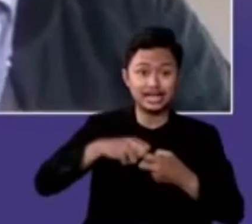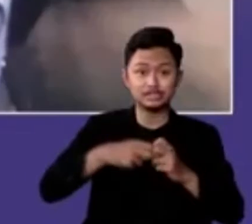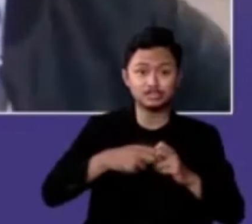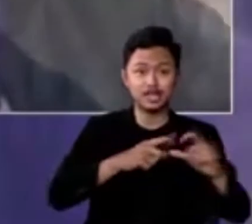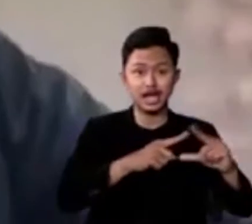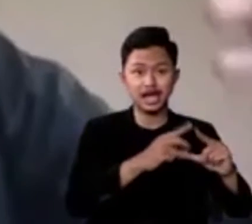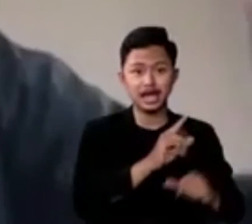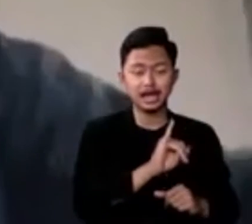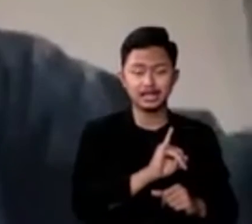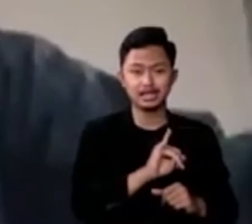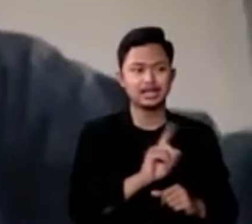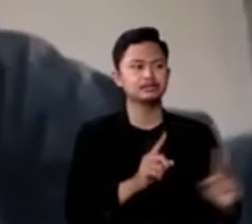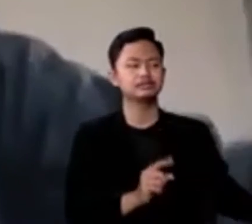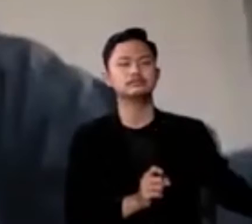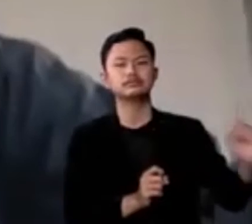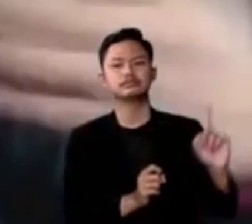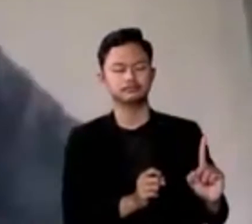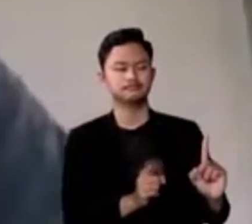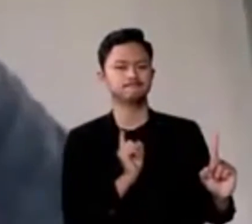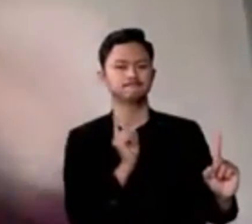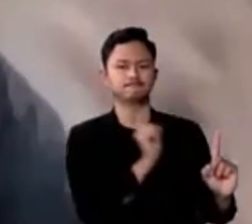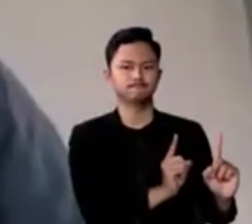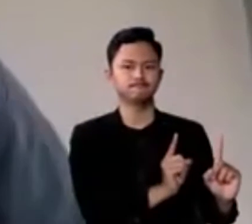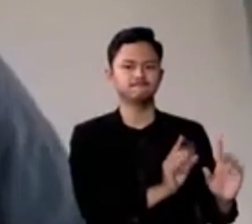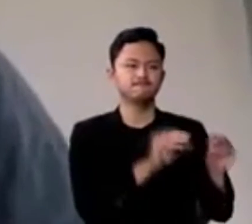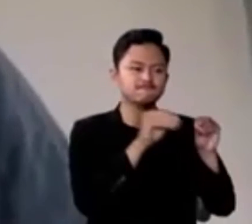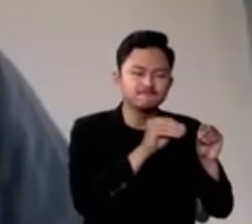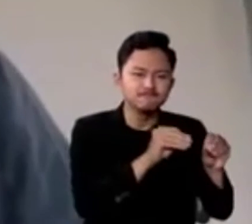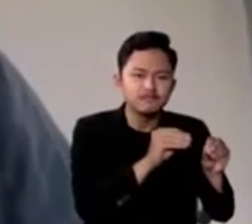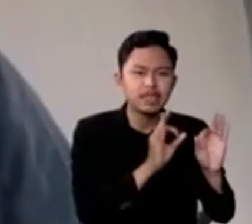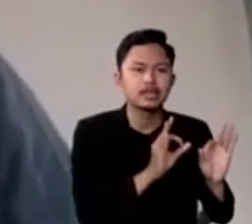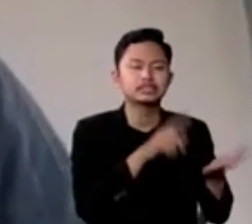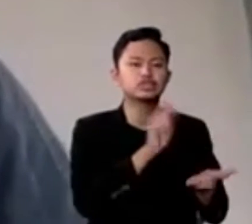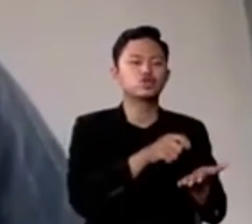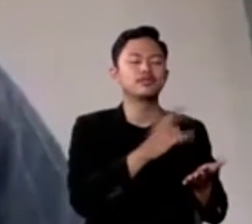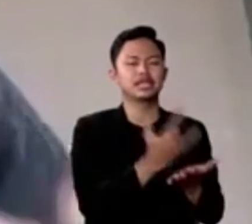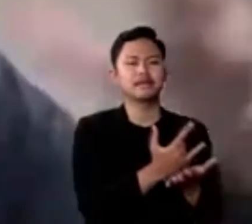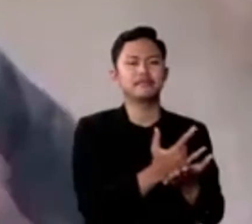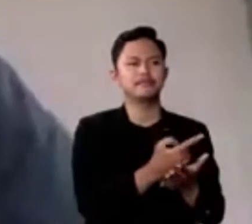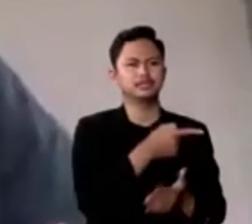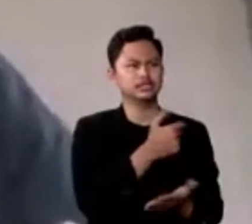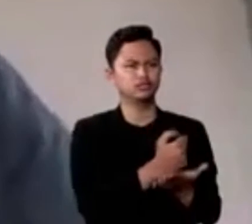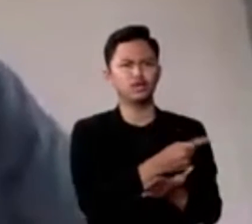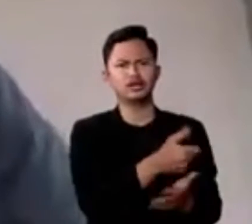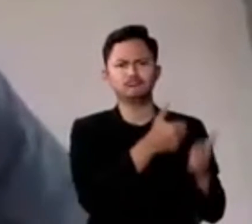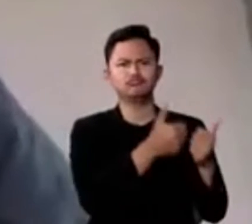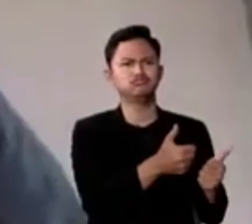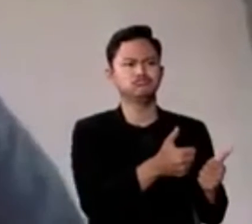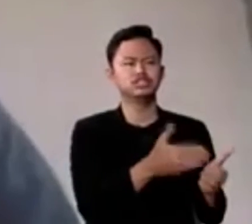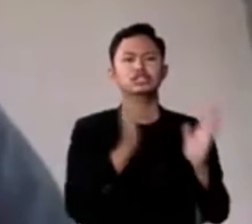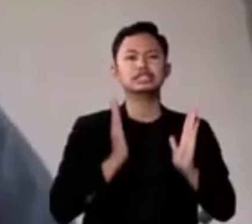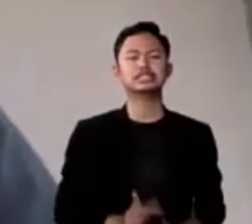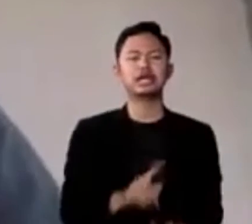Mas Hari Jadi kayak tetap melakukan melakukan edukasi itu beberapa Salah itu salah